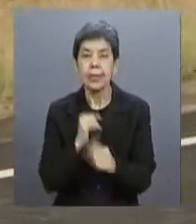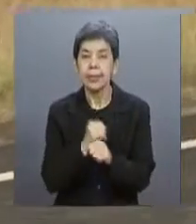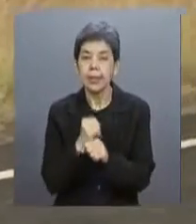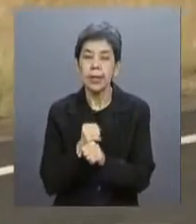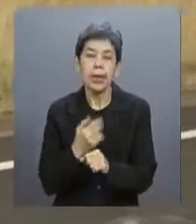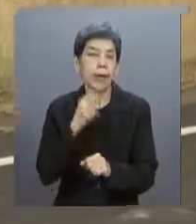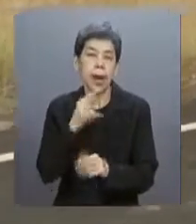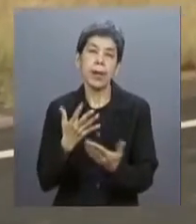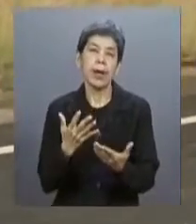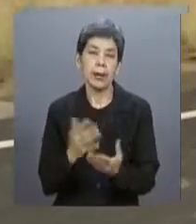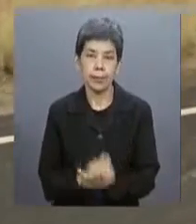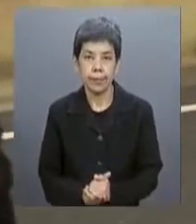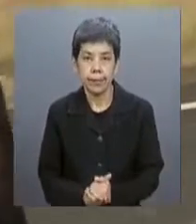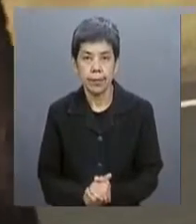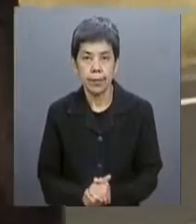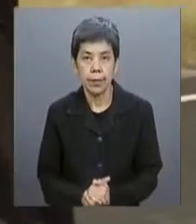ผลิตน้ำประปาได้ค่ะ